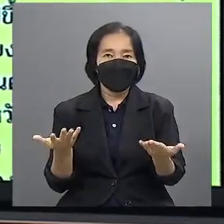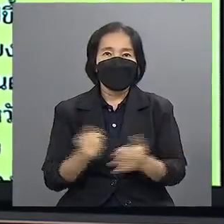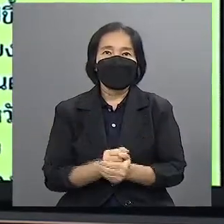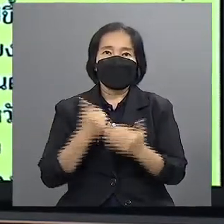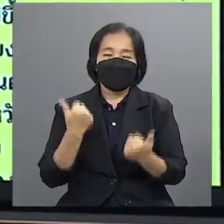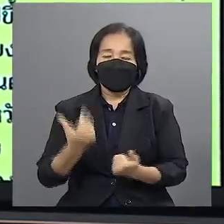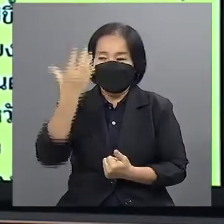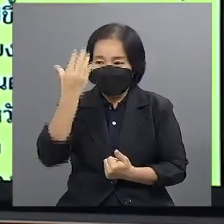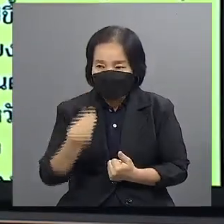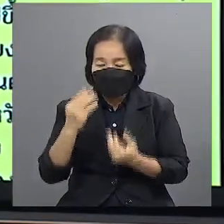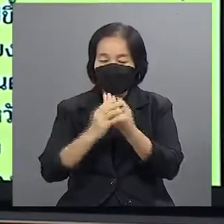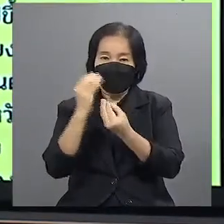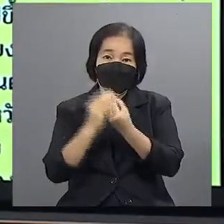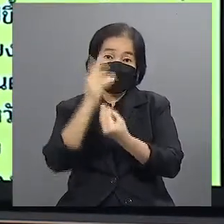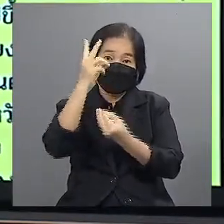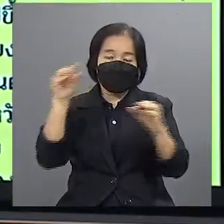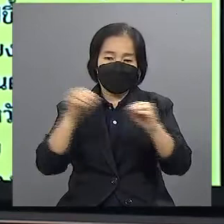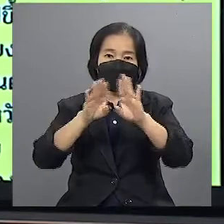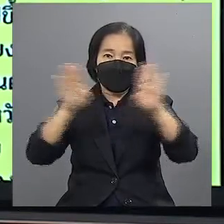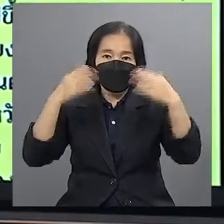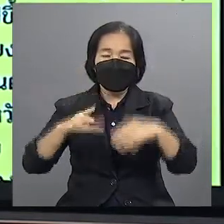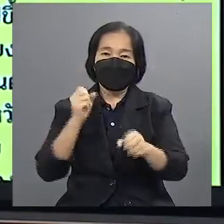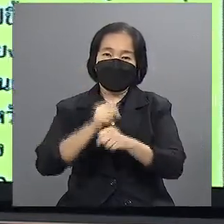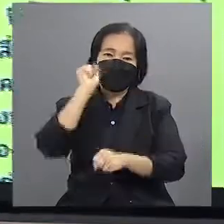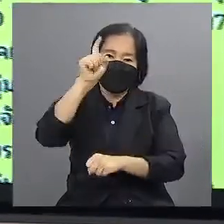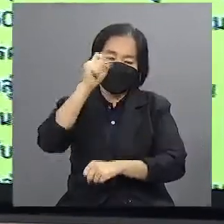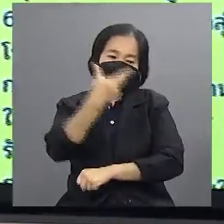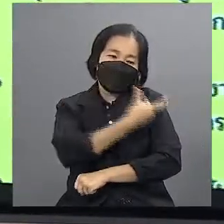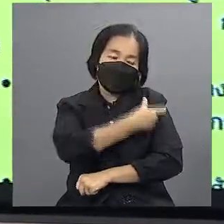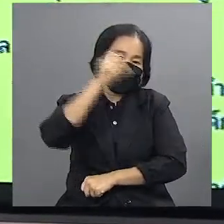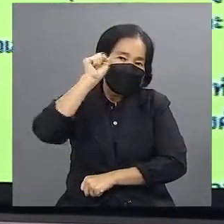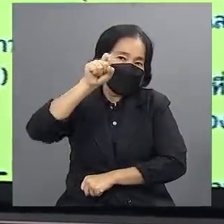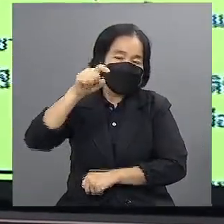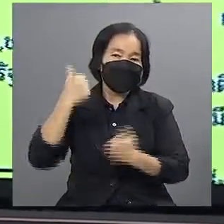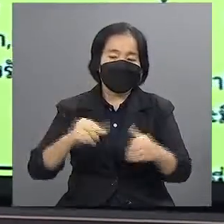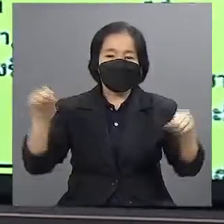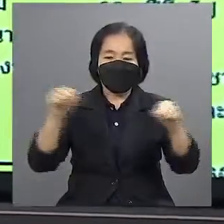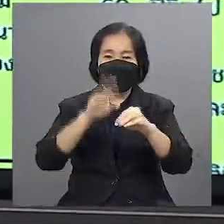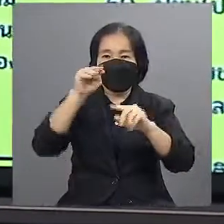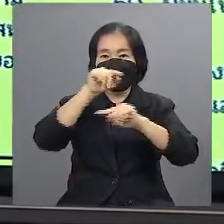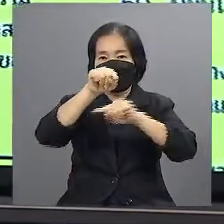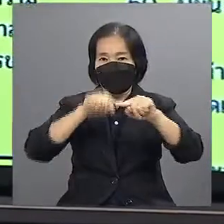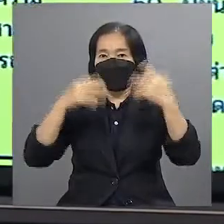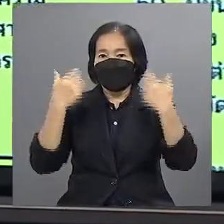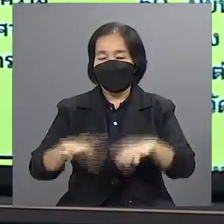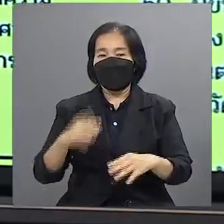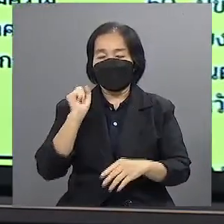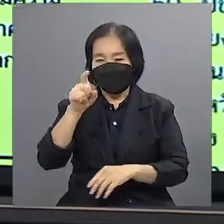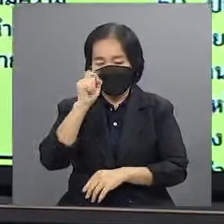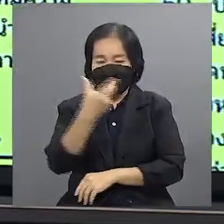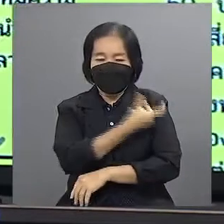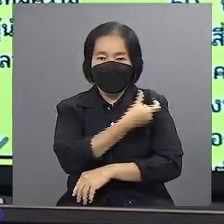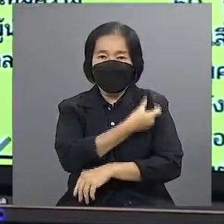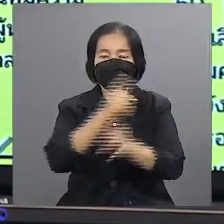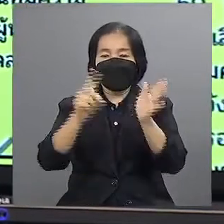2ัปดาร์ต้องเล่งสปิดกันหน่อย เพราะเหลืออีกเกิบ 40% นะคะที่จำเป็ทต้องฉีดให้ครบในเข็สอง